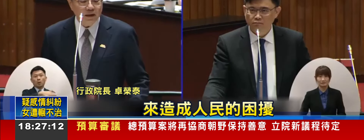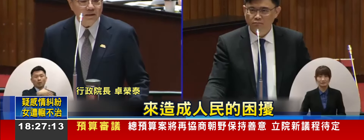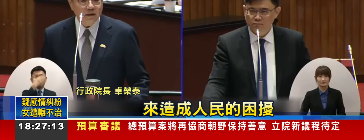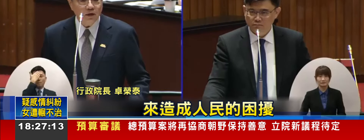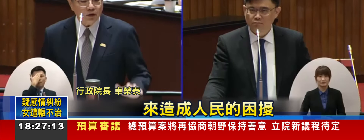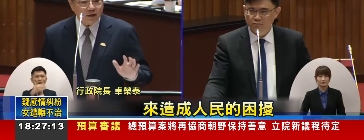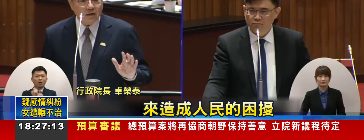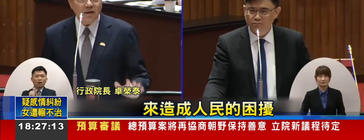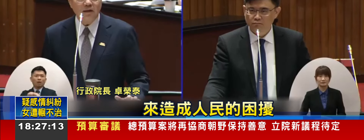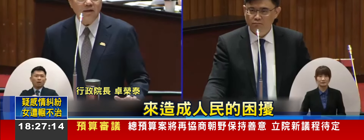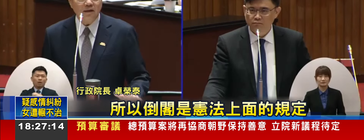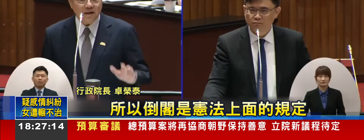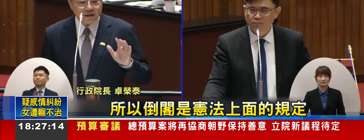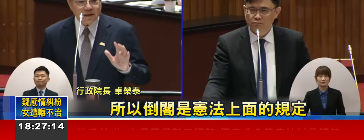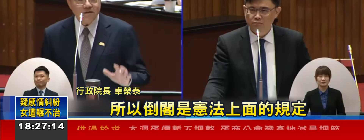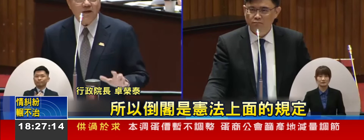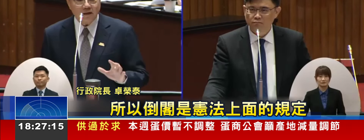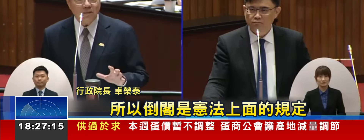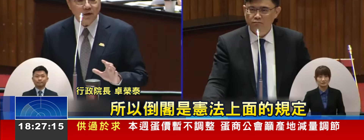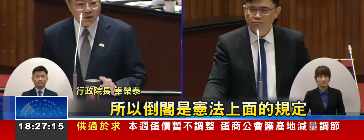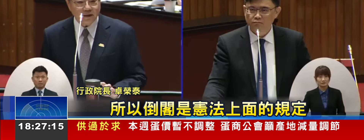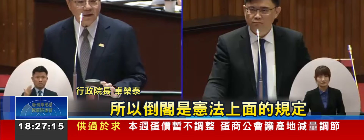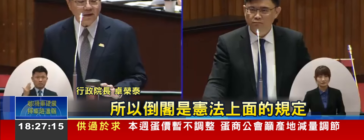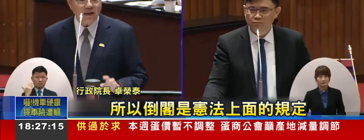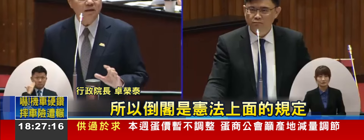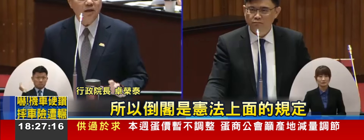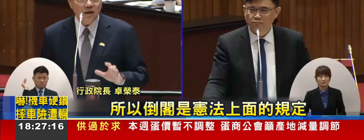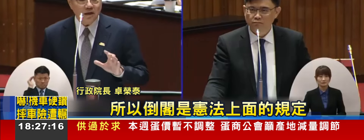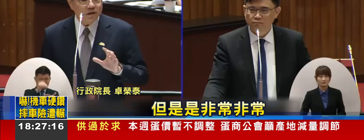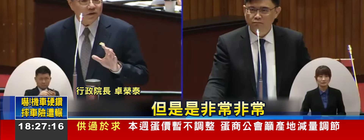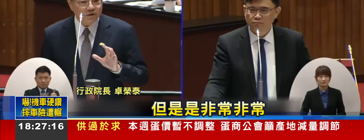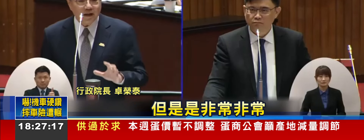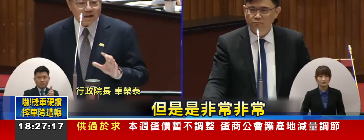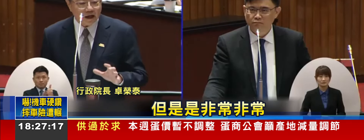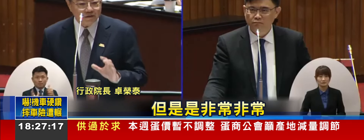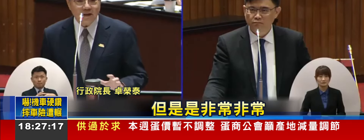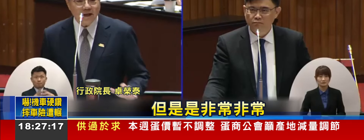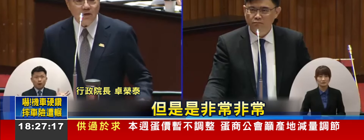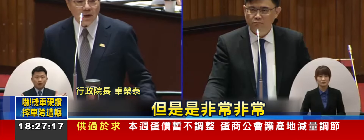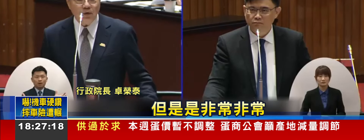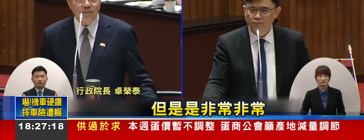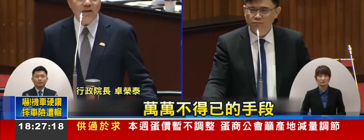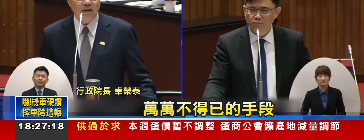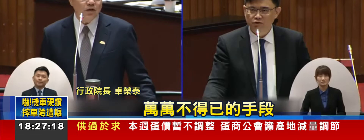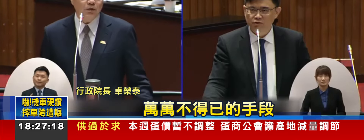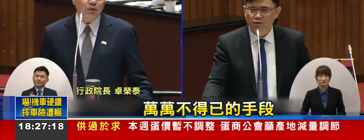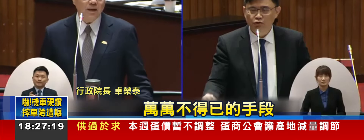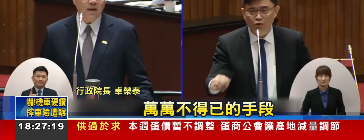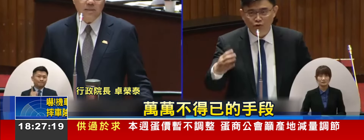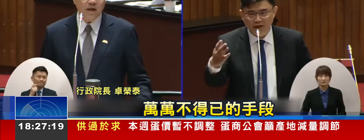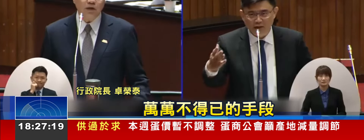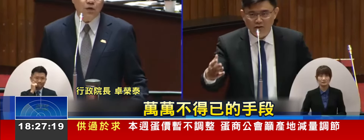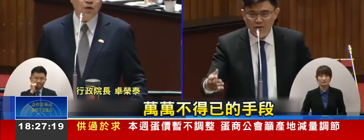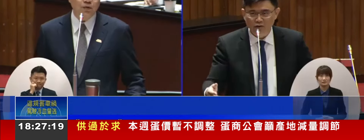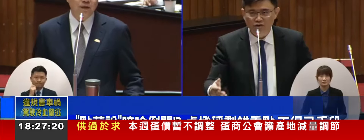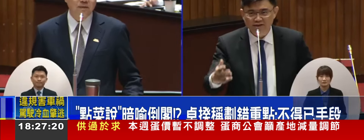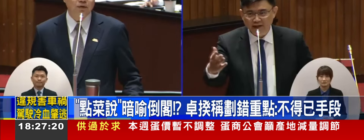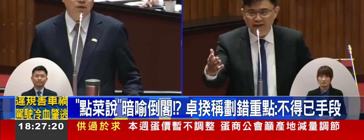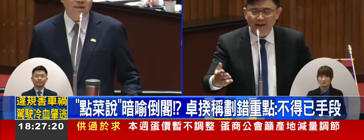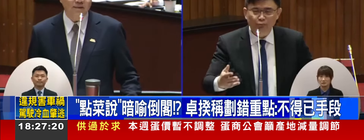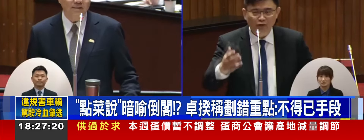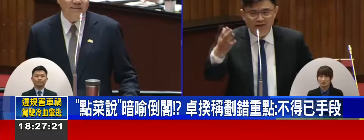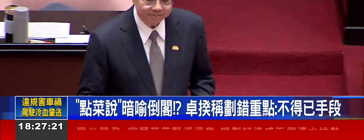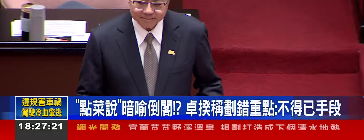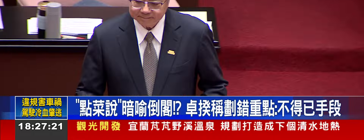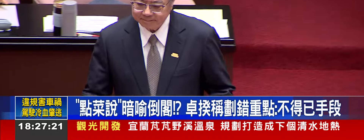人民的困扰，所以倒阁是宪法上面的规定，但是是非常非常万万不得已的手段。 重申贴文遭